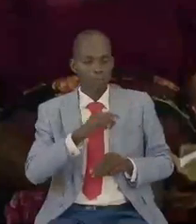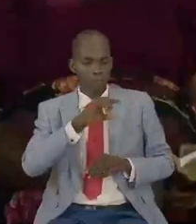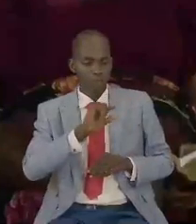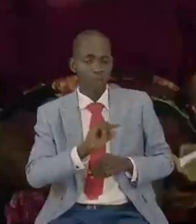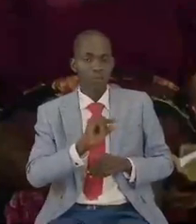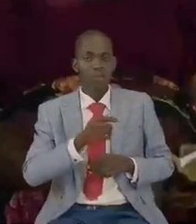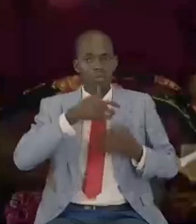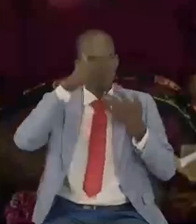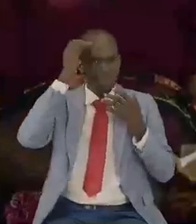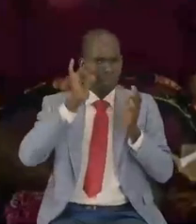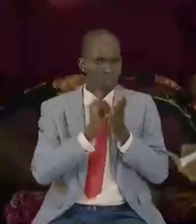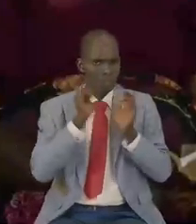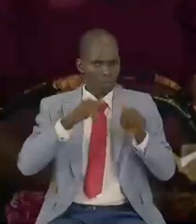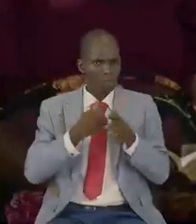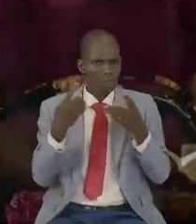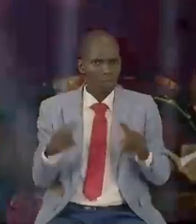Est-ce que ça peut arriver?